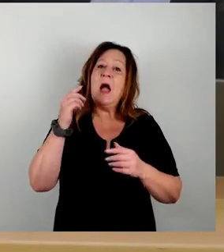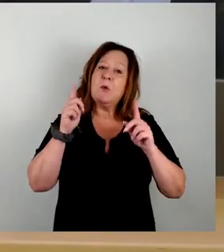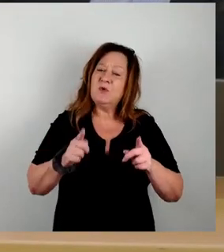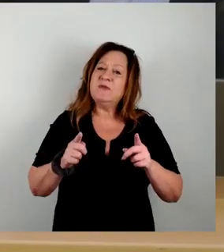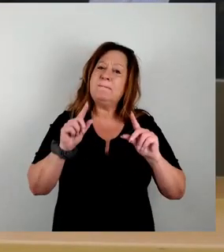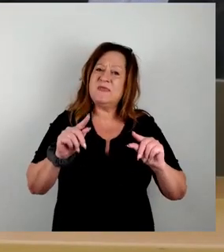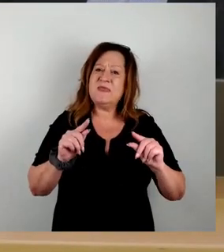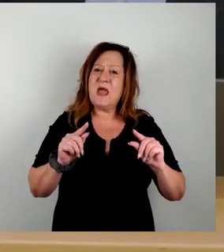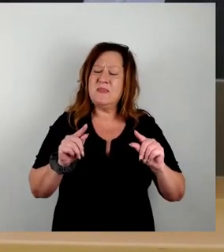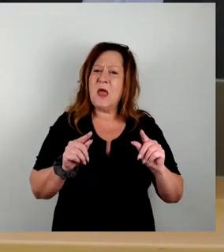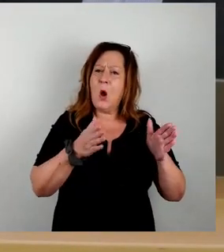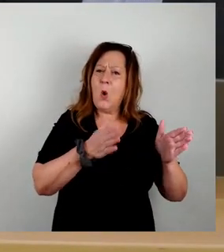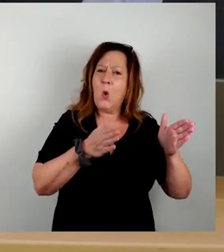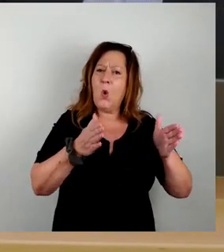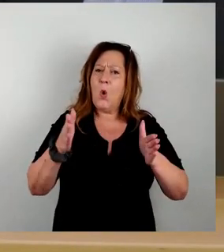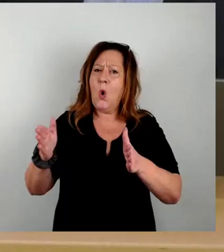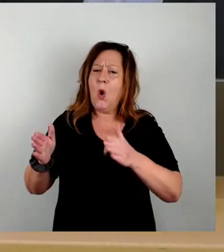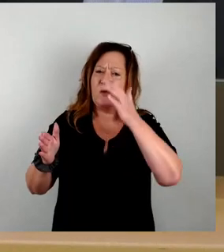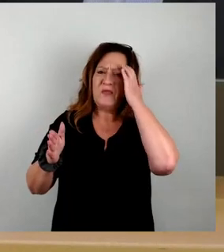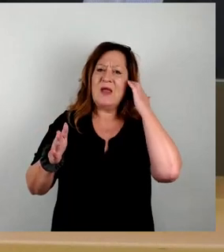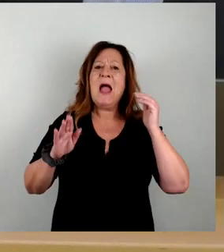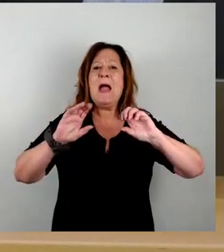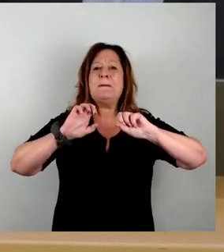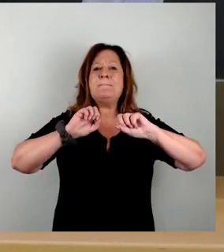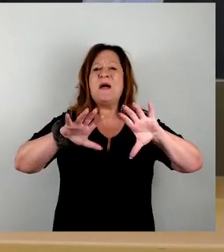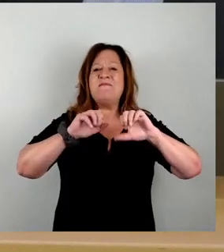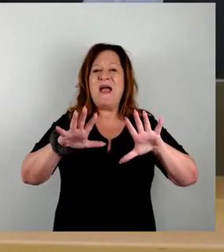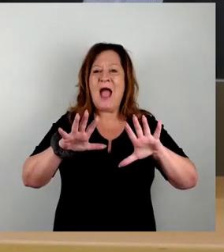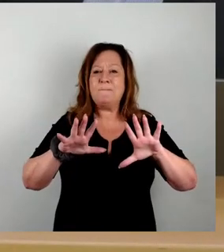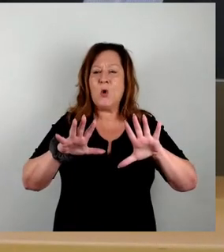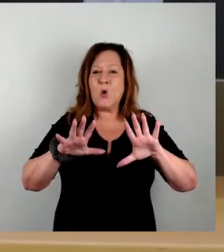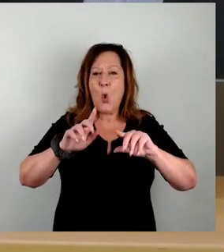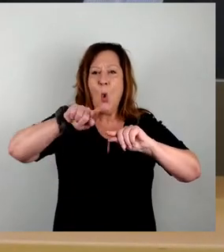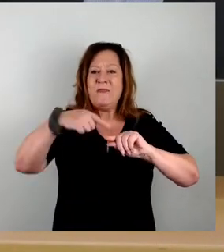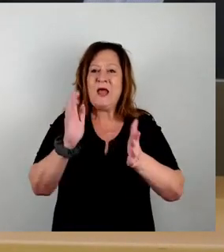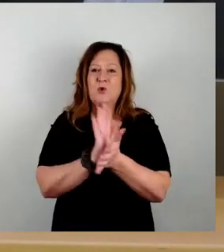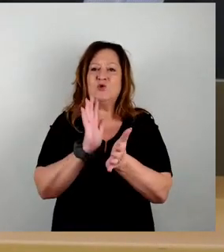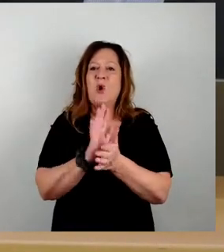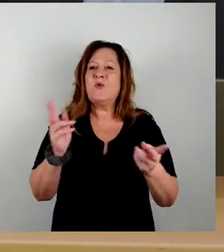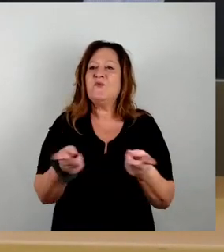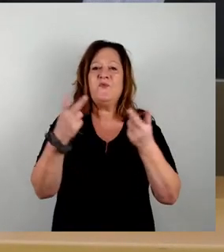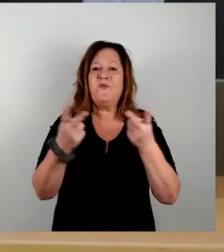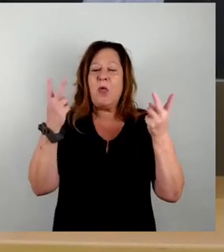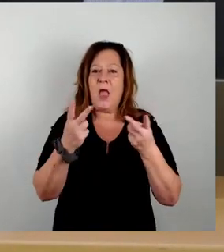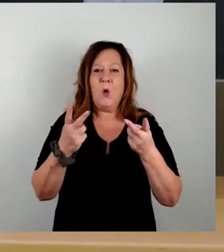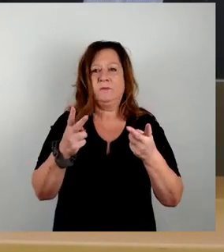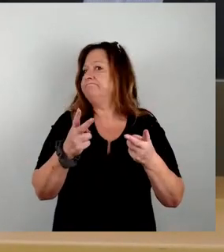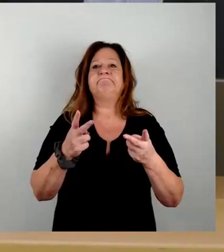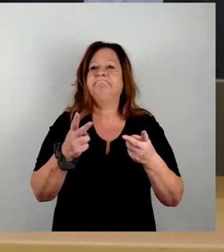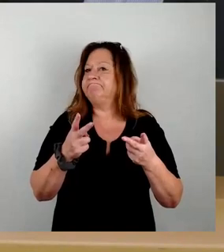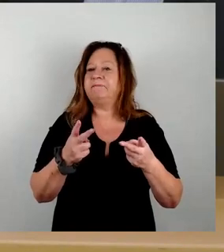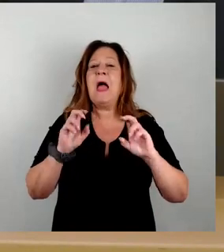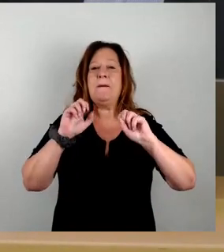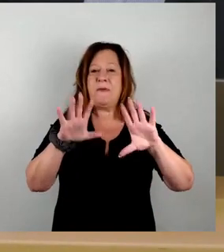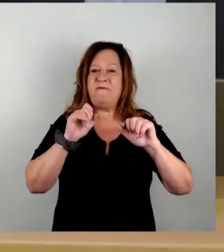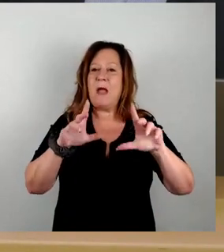also mit der Bewerbung ist erstmal überhaupt keine Förderung verbunden, sondern eine Art Selbstverpflichtung, einen Weg. Wir haben, natürlich ist das auch